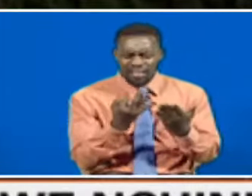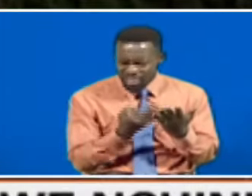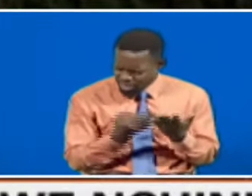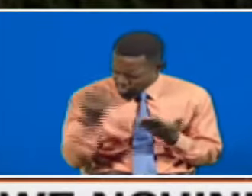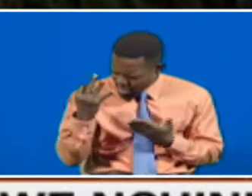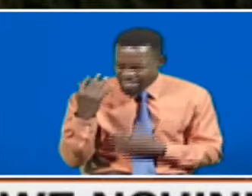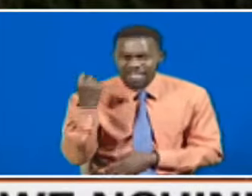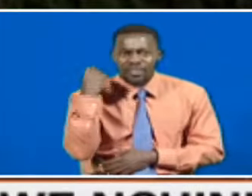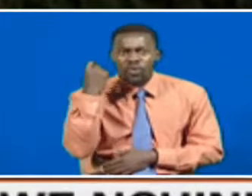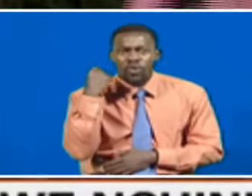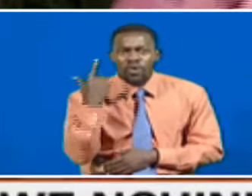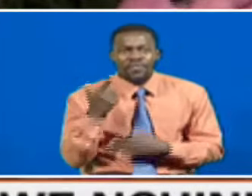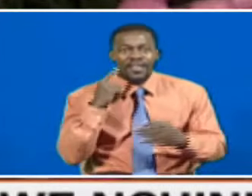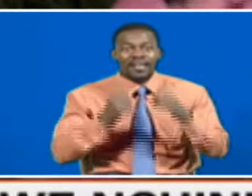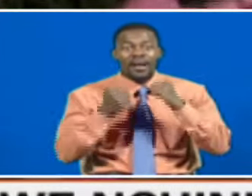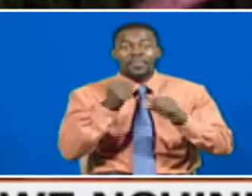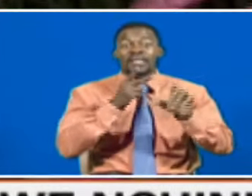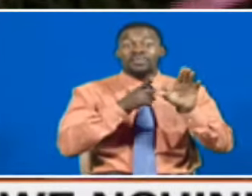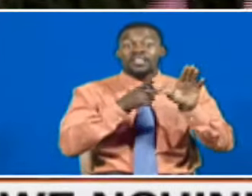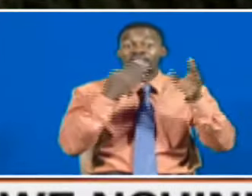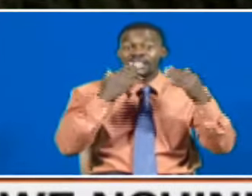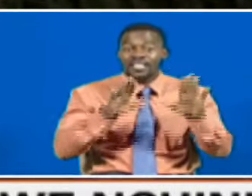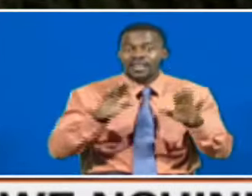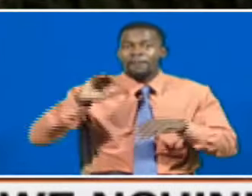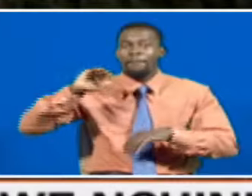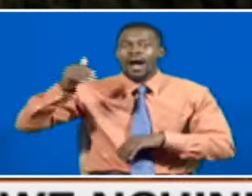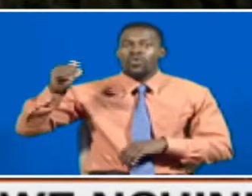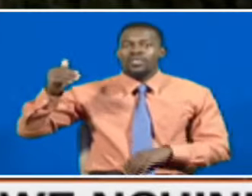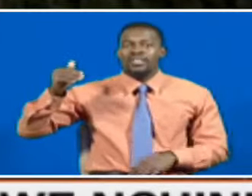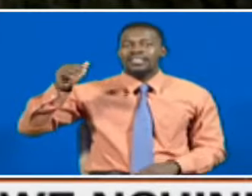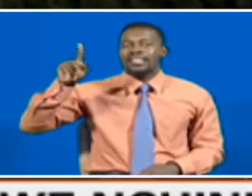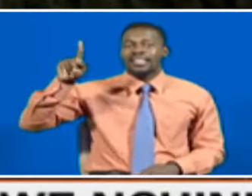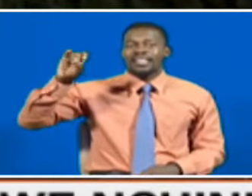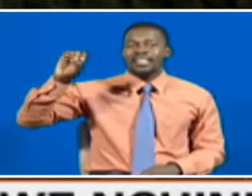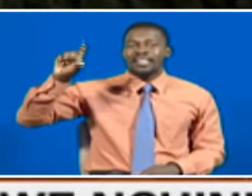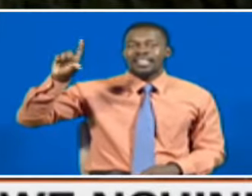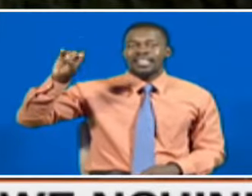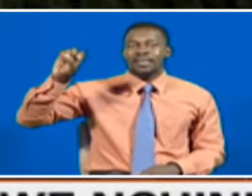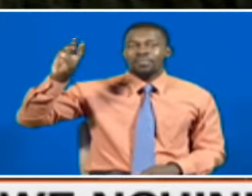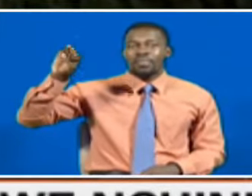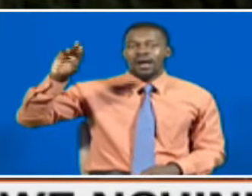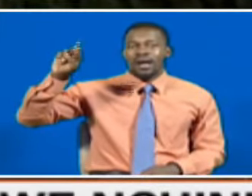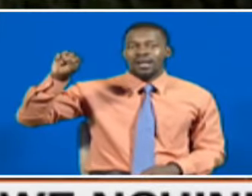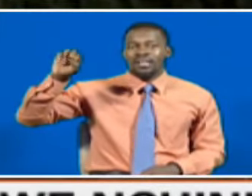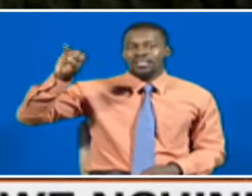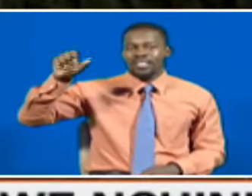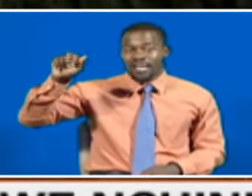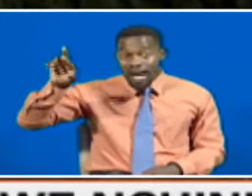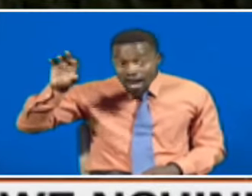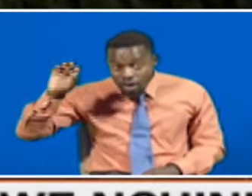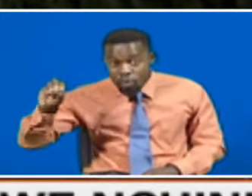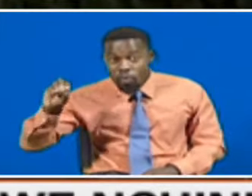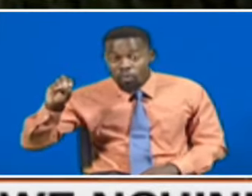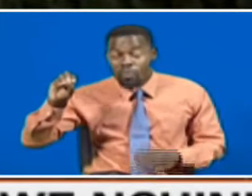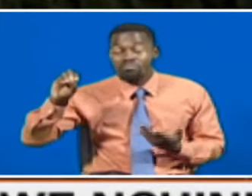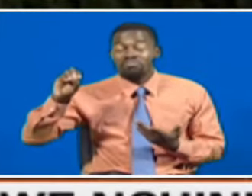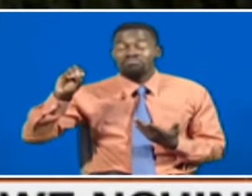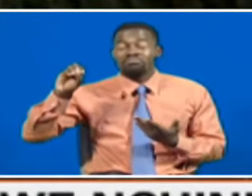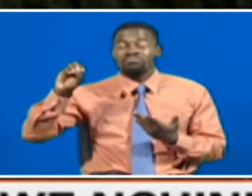iliyoisha nilikimbia mbio za Mount Kilimanjaro Marathon ambazo ni mbio za kilomita 42,